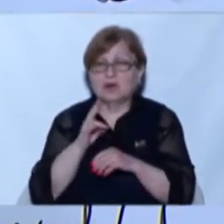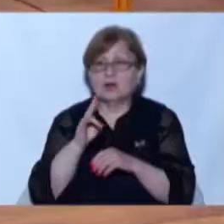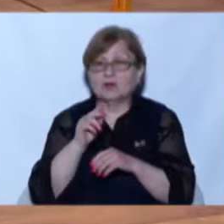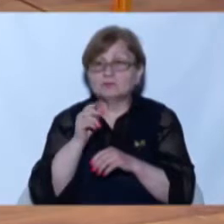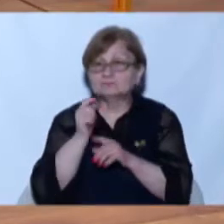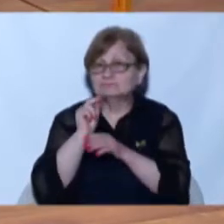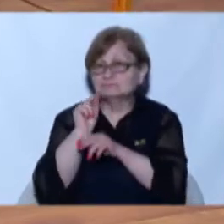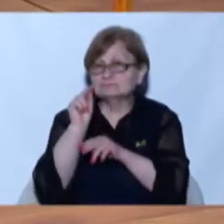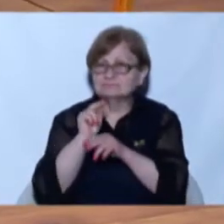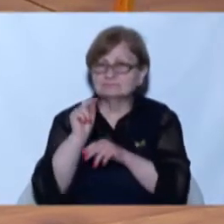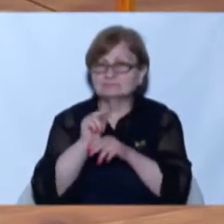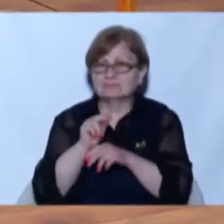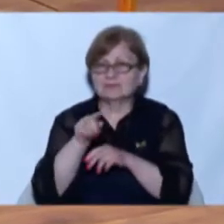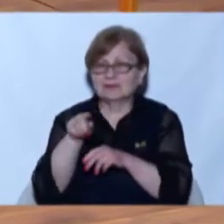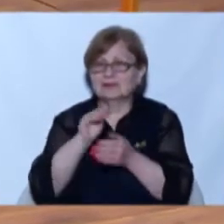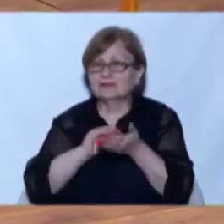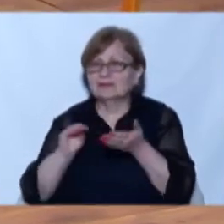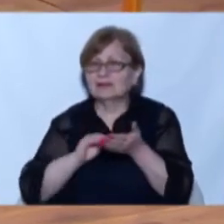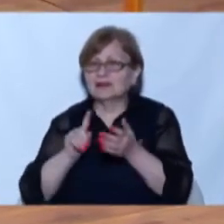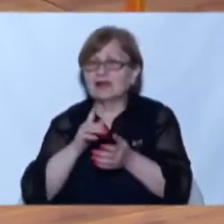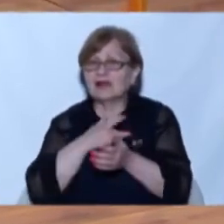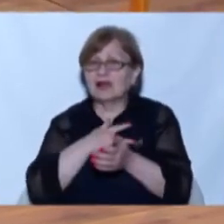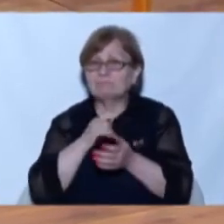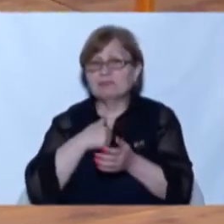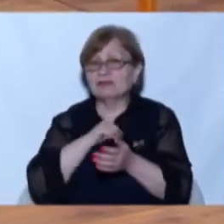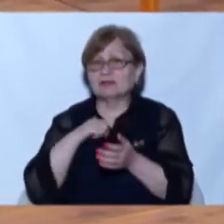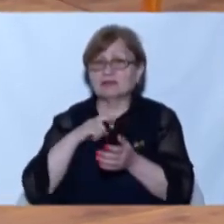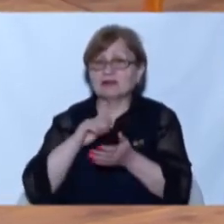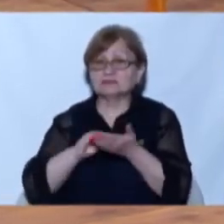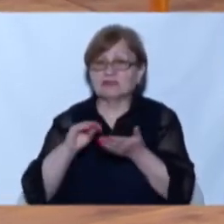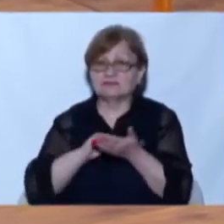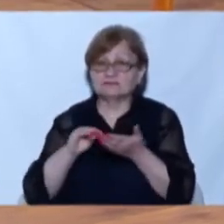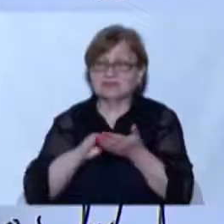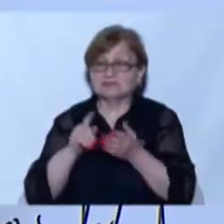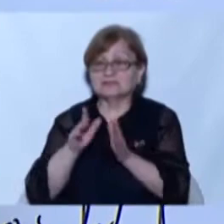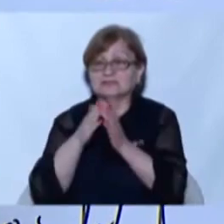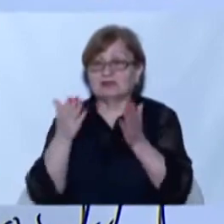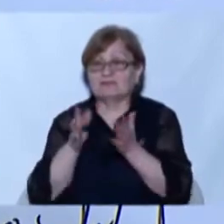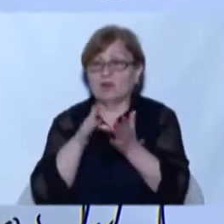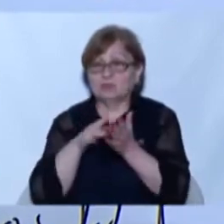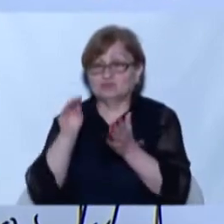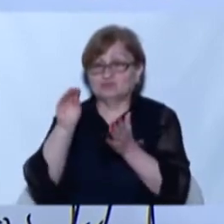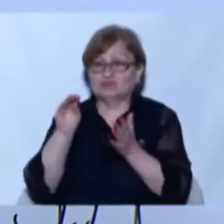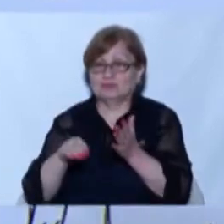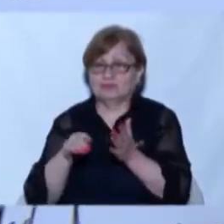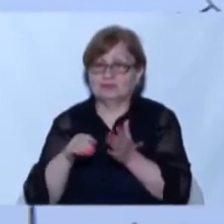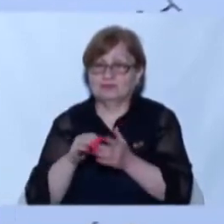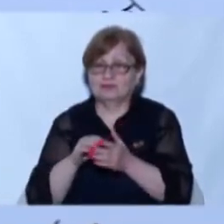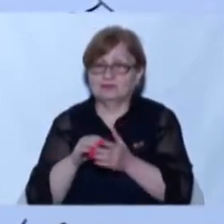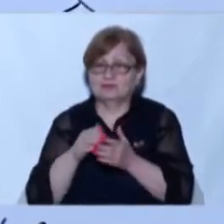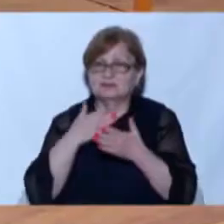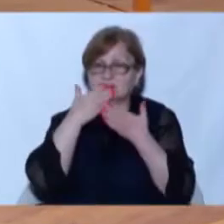მიგანიშნოთ, რა შეიძლება დამეწერა ასეთ შემთხვევაში მე, რომ ვავსებდე ასეთ დღიურს.